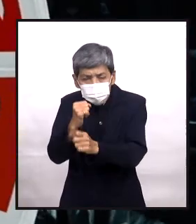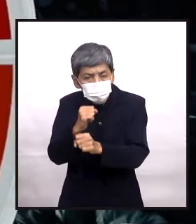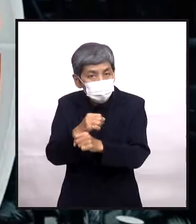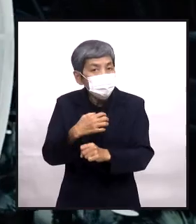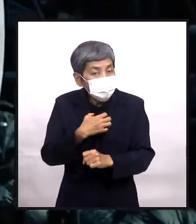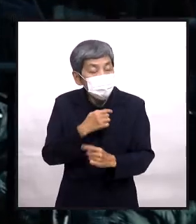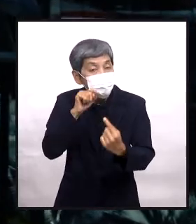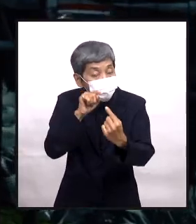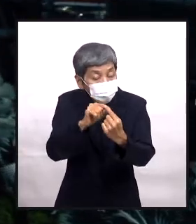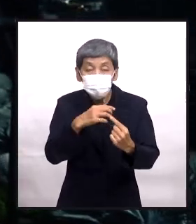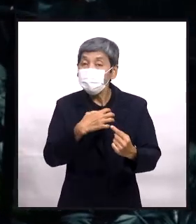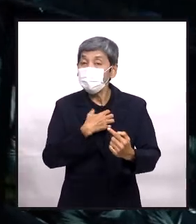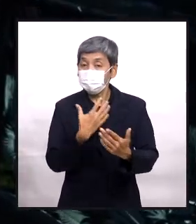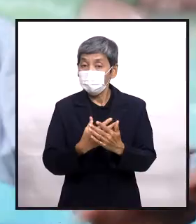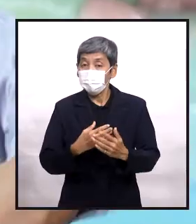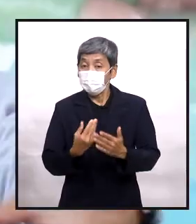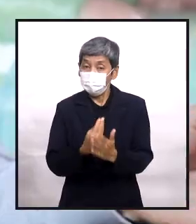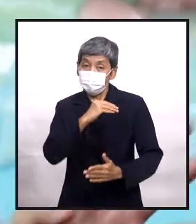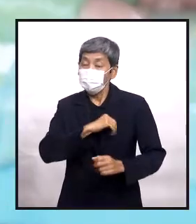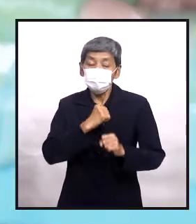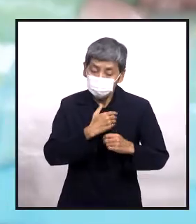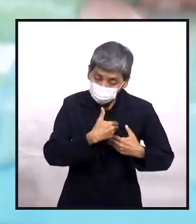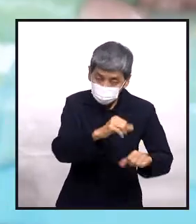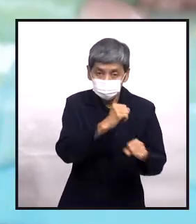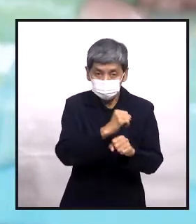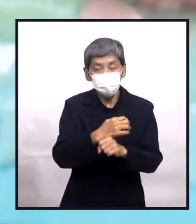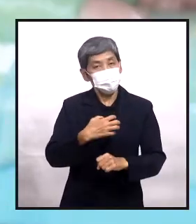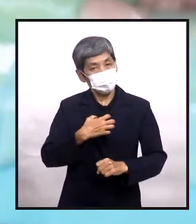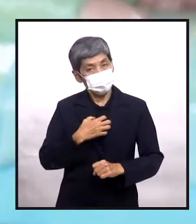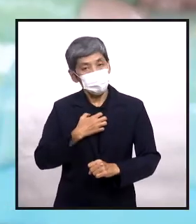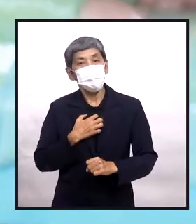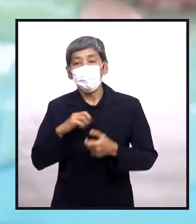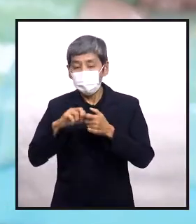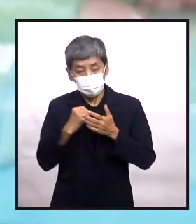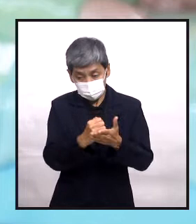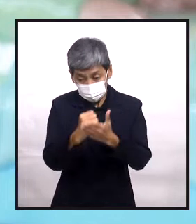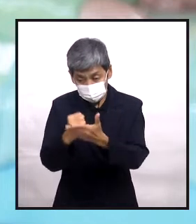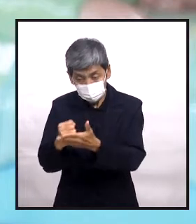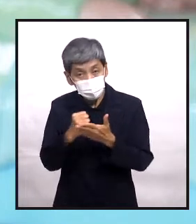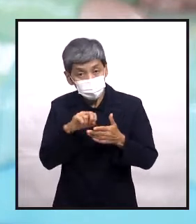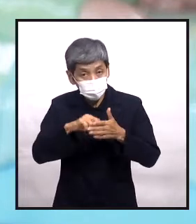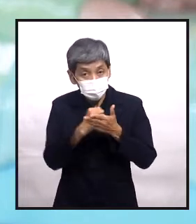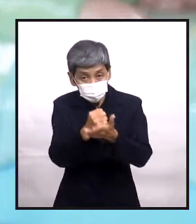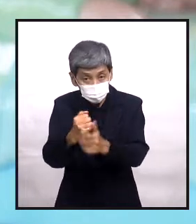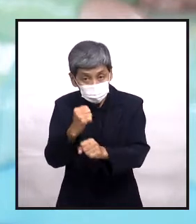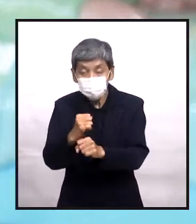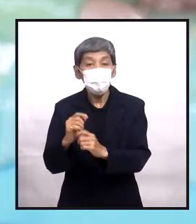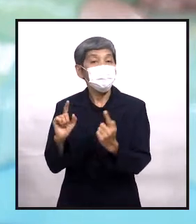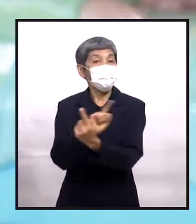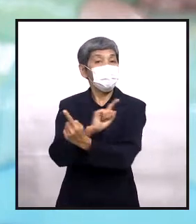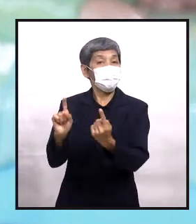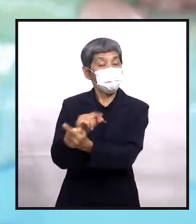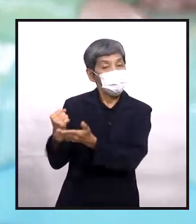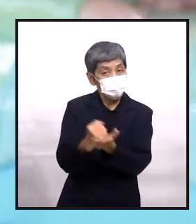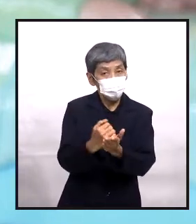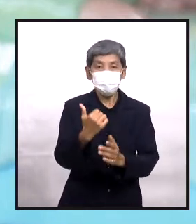อยากจะเน้นเรื่องของรายได้กำไรดีทำไปฉันเน้นเรื่องความแก้ปัญหาแล้วถ้าคุณแก้ปัญหาได้เยอะเนี่ยสังคมอาจจะต